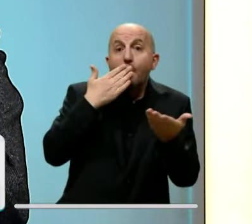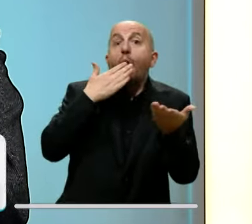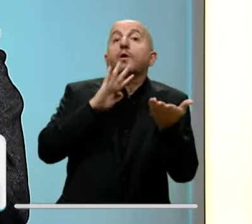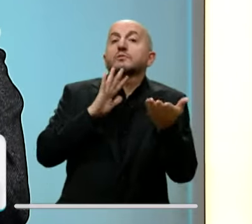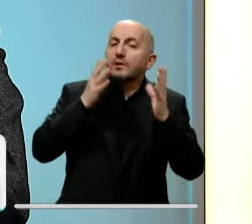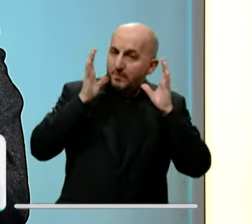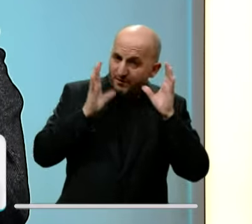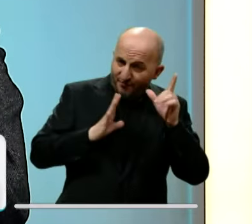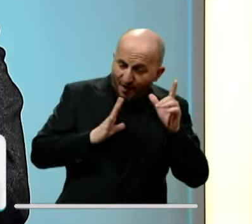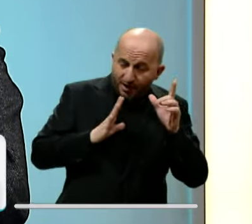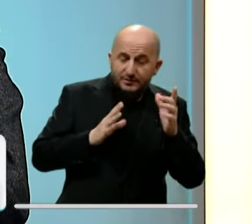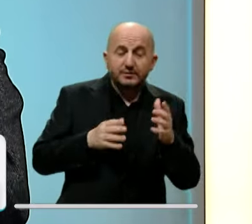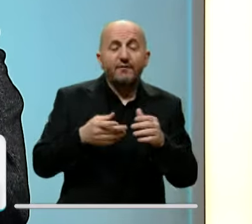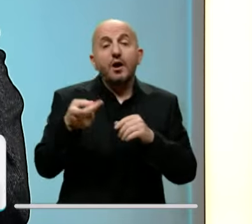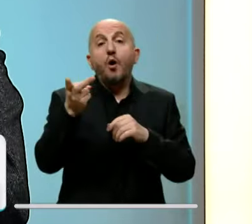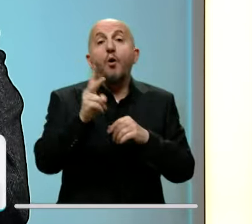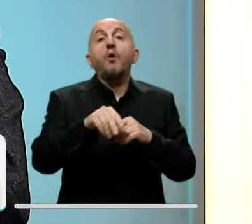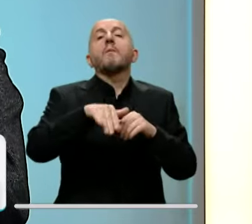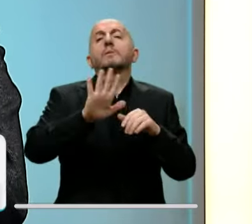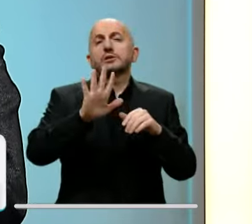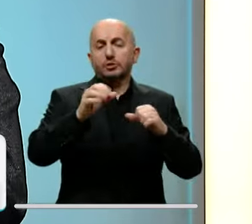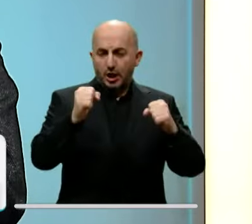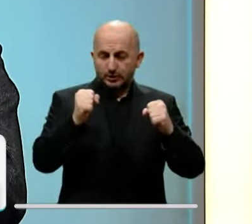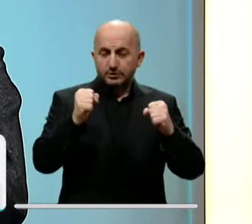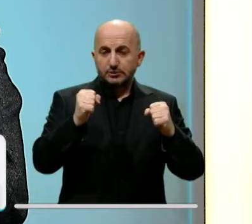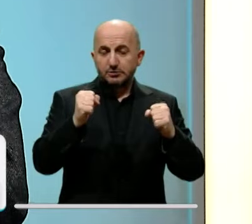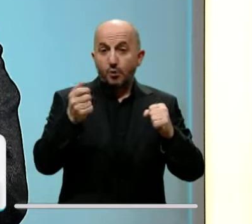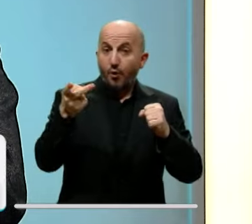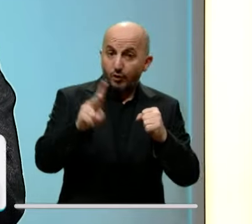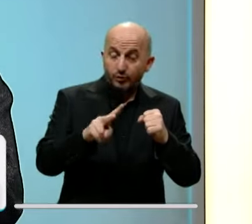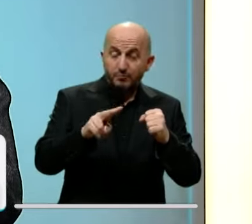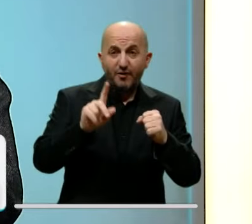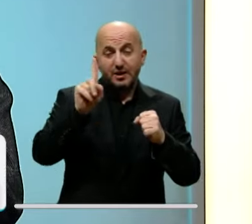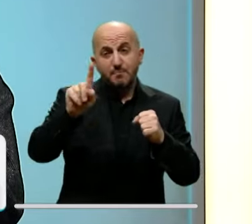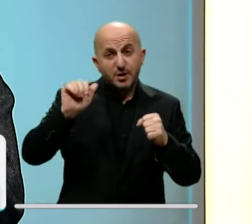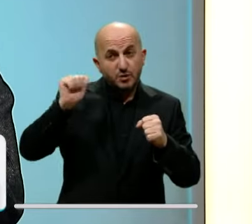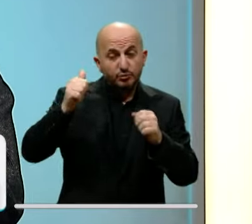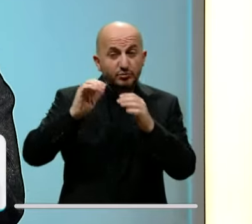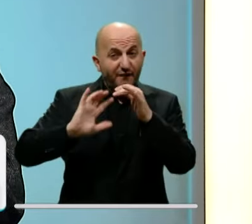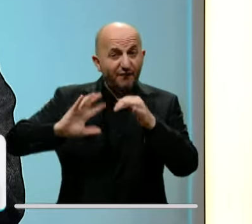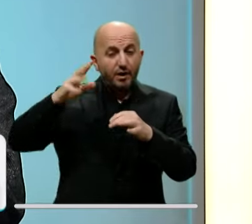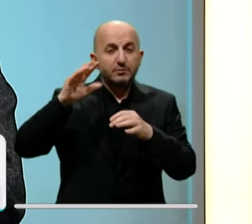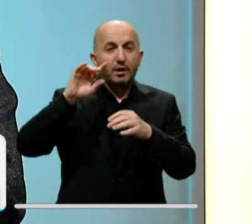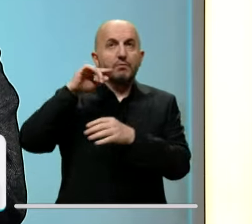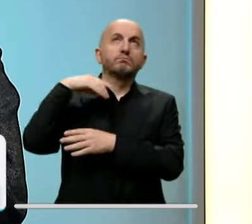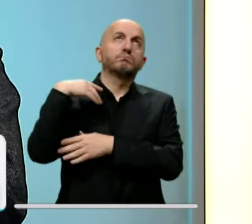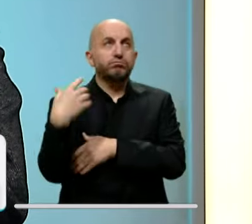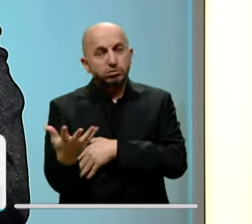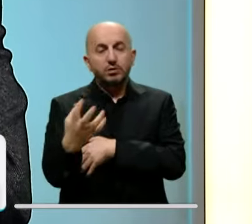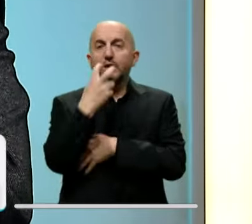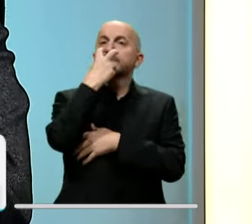ise veya ölmemiş ise ya da bir günden fazla baygın yani koma halinde